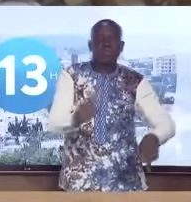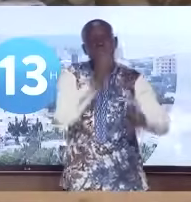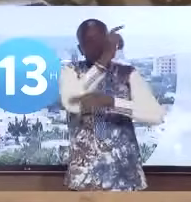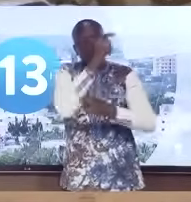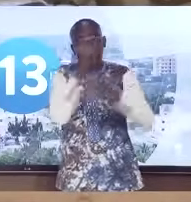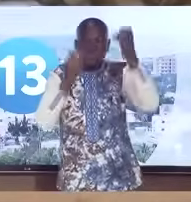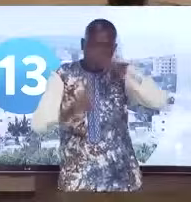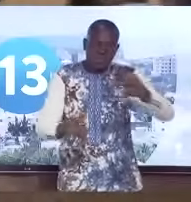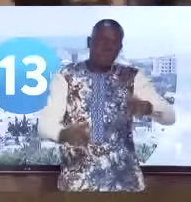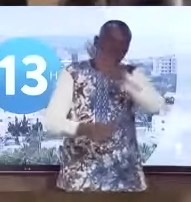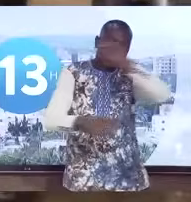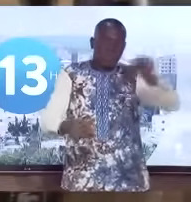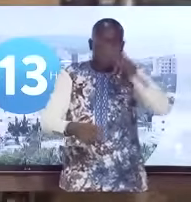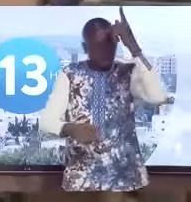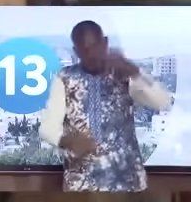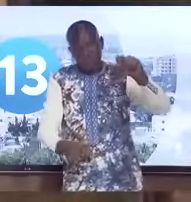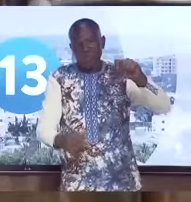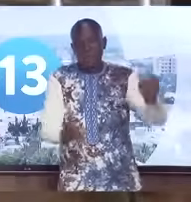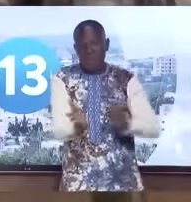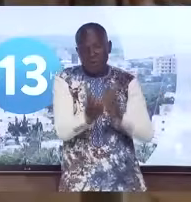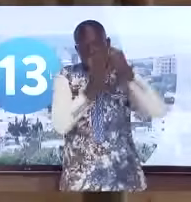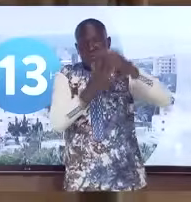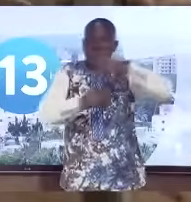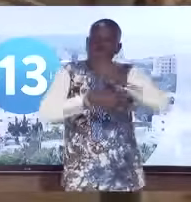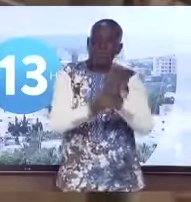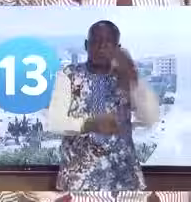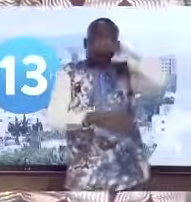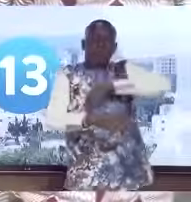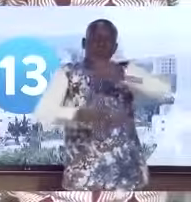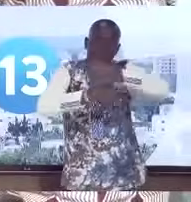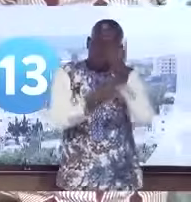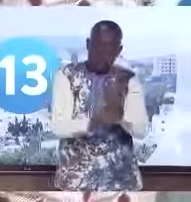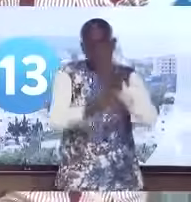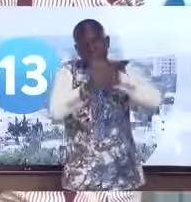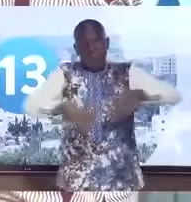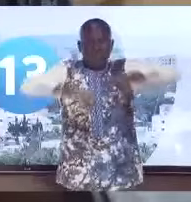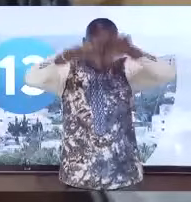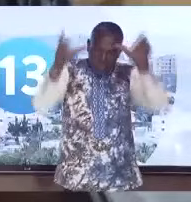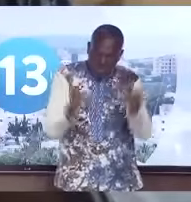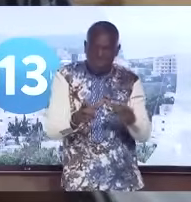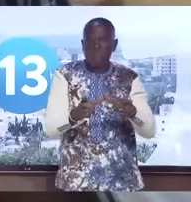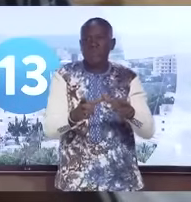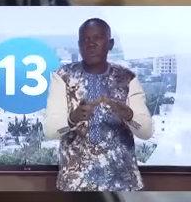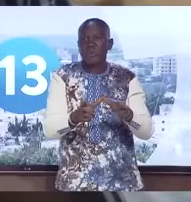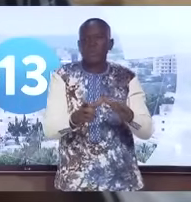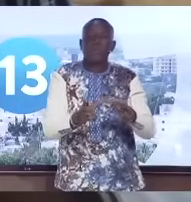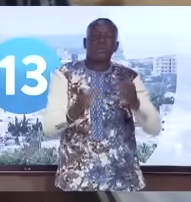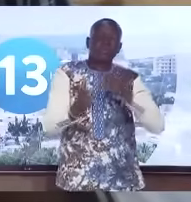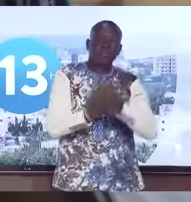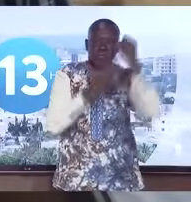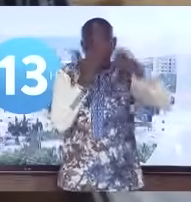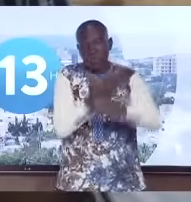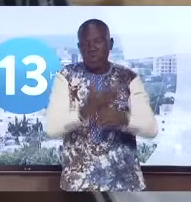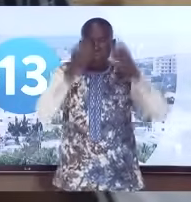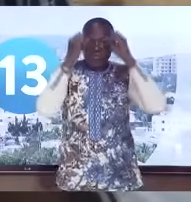3500 tonnes d'engrais et 600 tonnes de semences au profit des producteurs et agriculteurs de la localité. Dès mi-mai déjà, la majorité